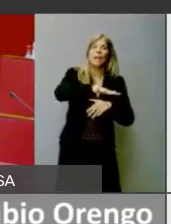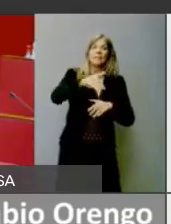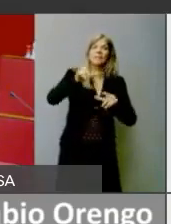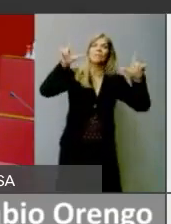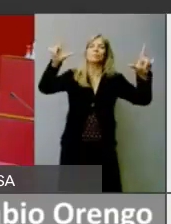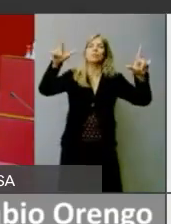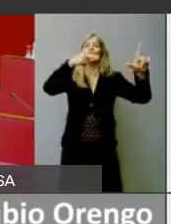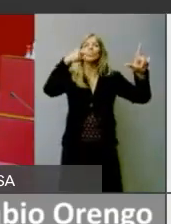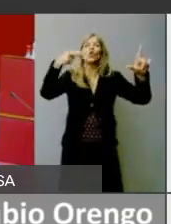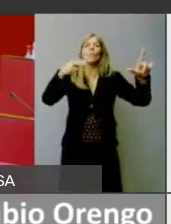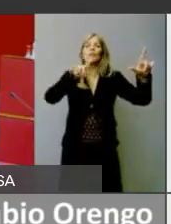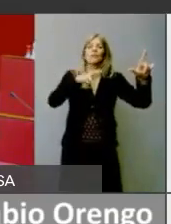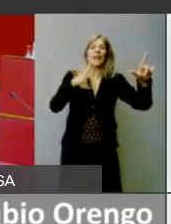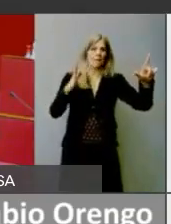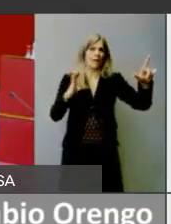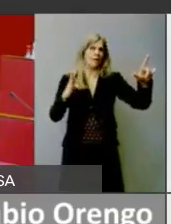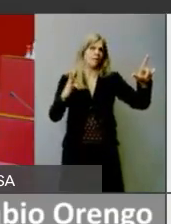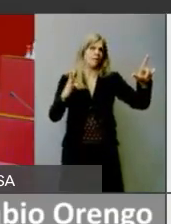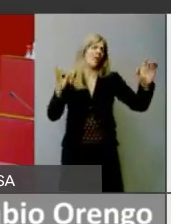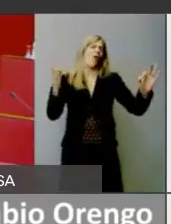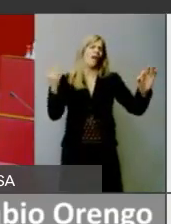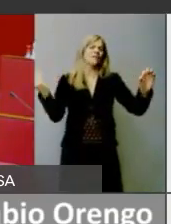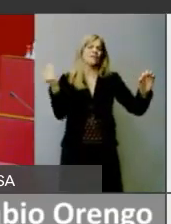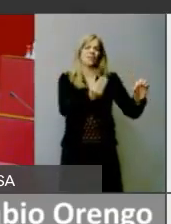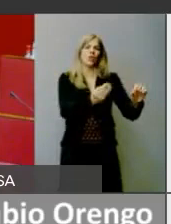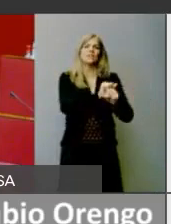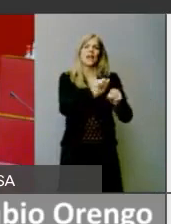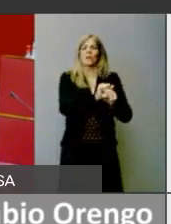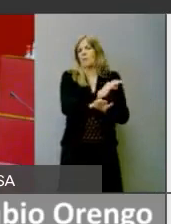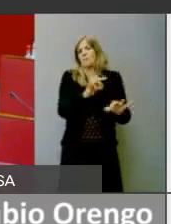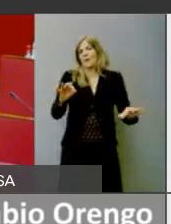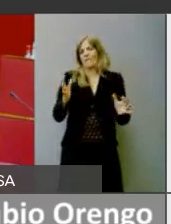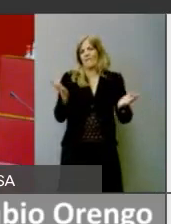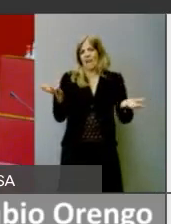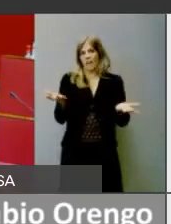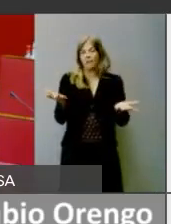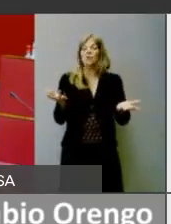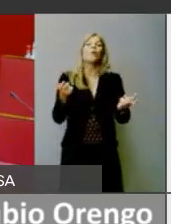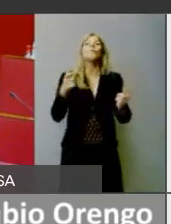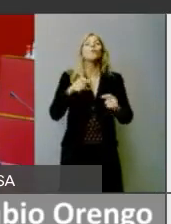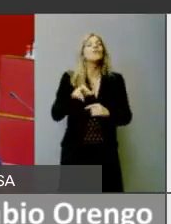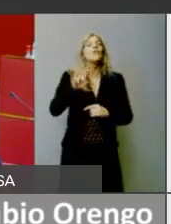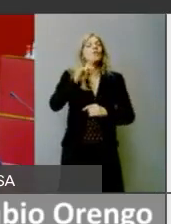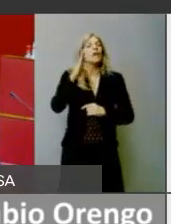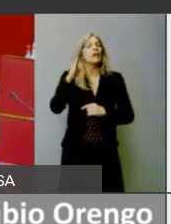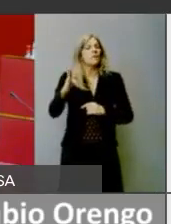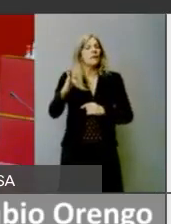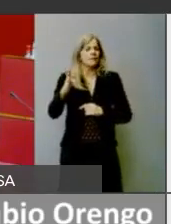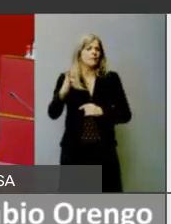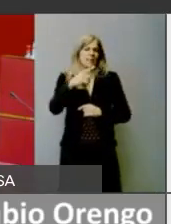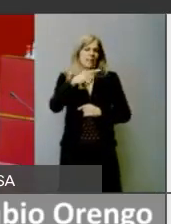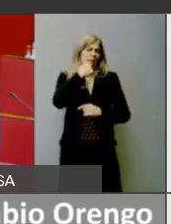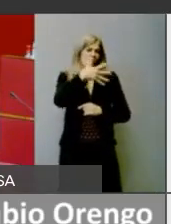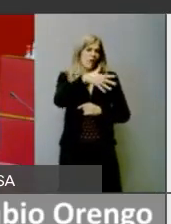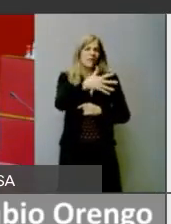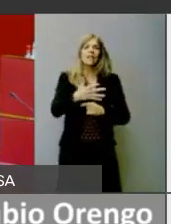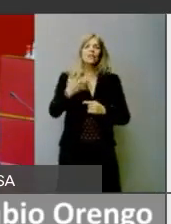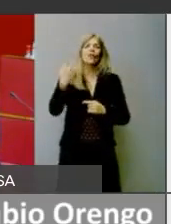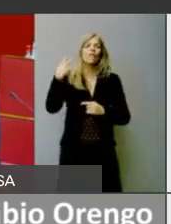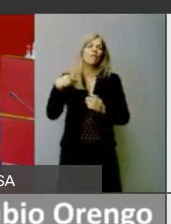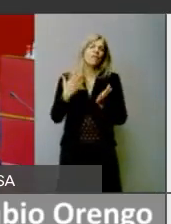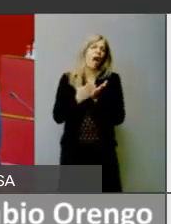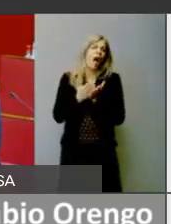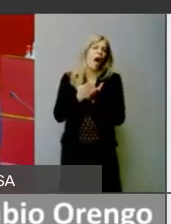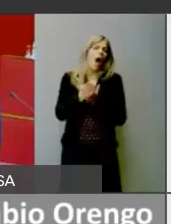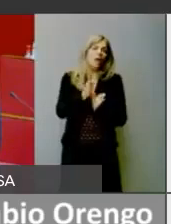come già hanno detto i consiglieri che mi hanno preceduto, Rosanna Benzi ha passato la maggior parte della sua vita all'interno dell'ospedale San